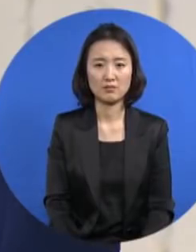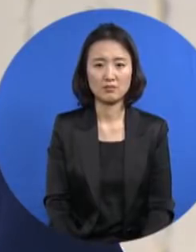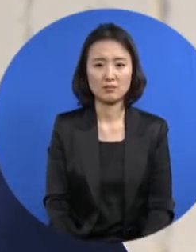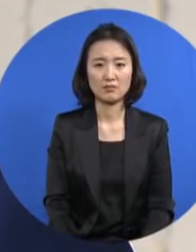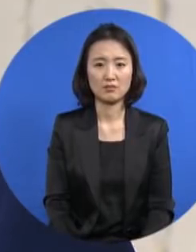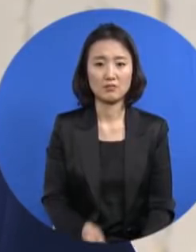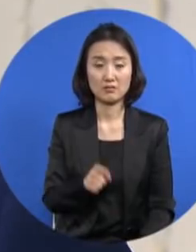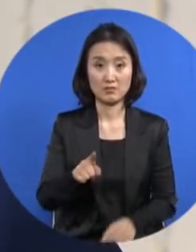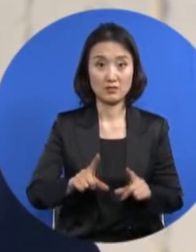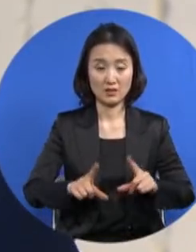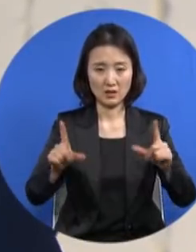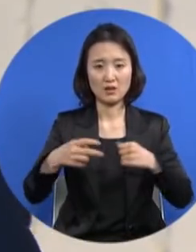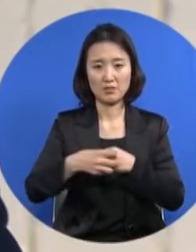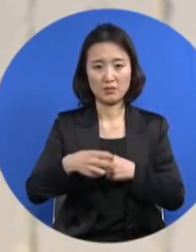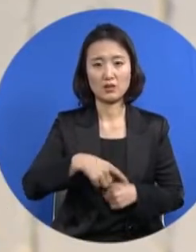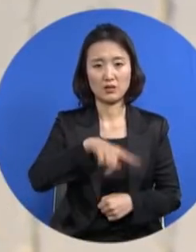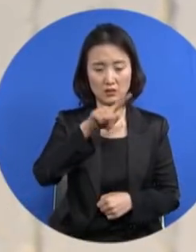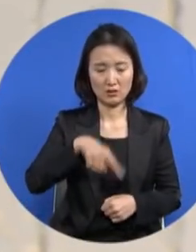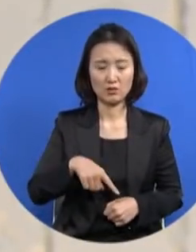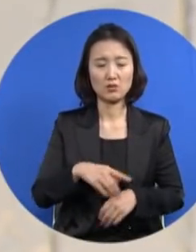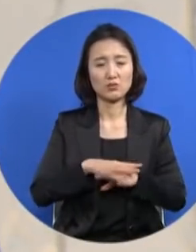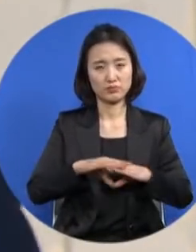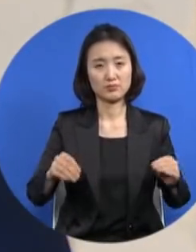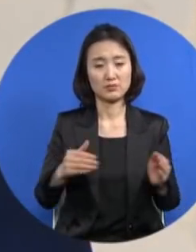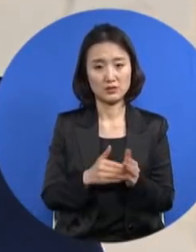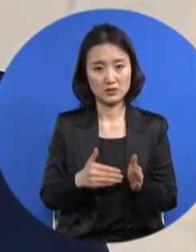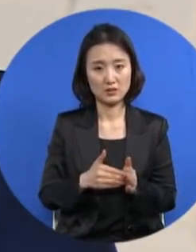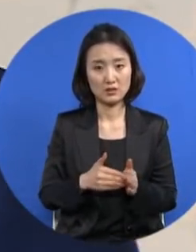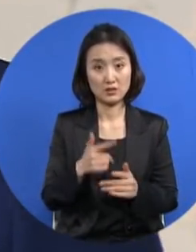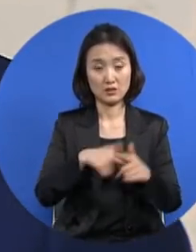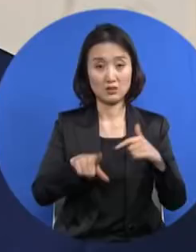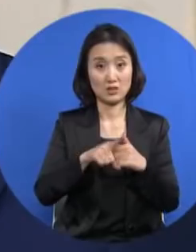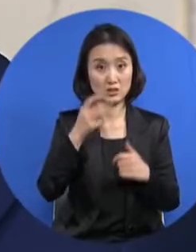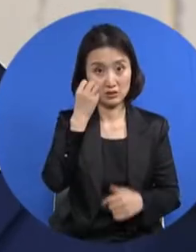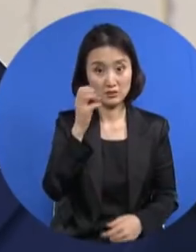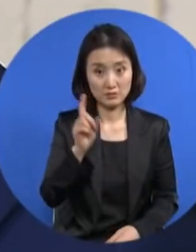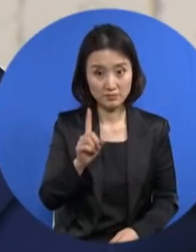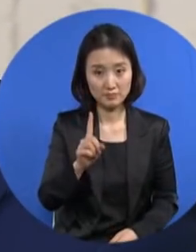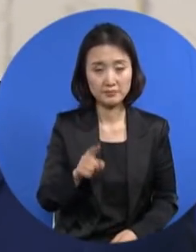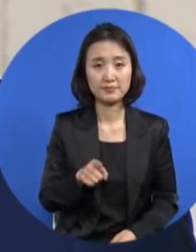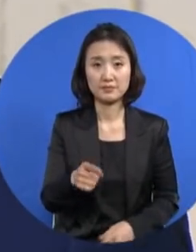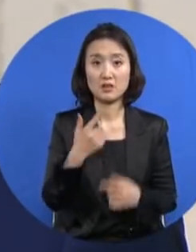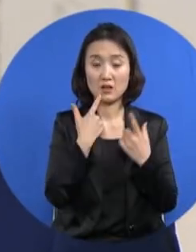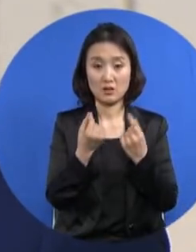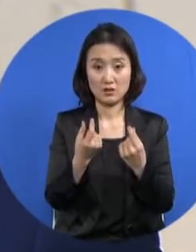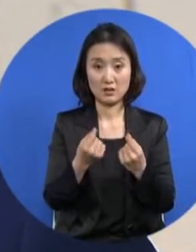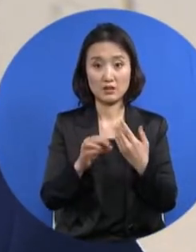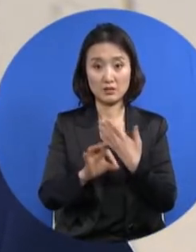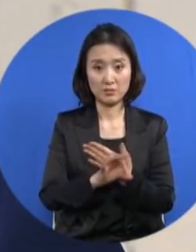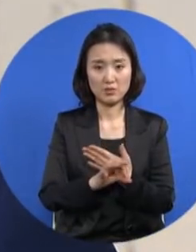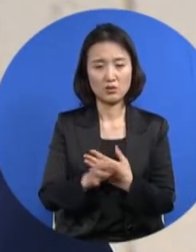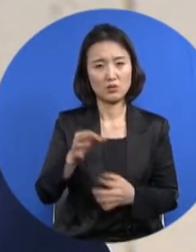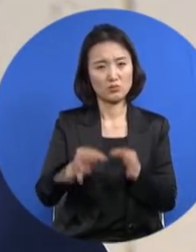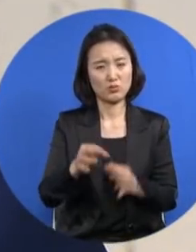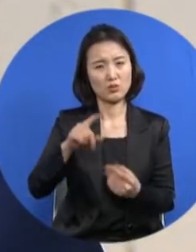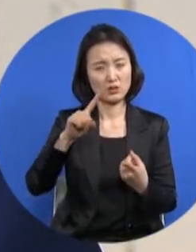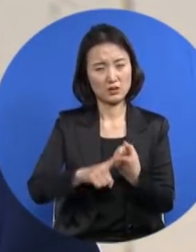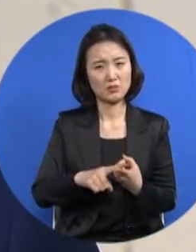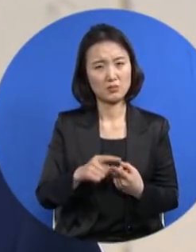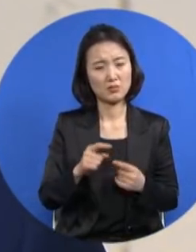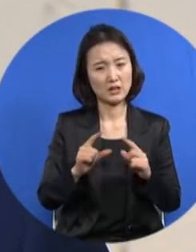그래서 그날은 뭐 병원도 가고 그렇게 했는데요. 며칠, 그게 더 희한한 건요. 이렇게 하면